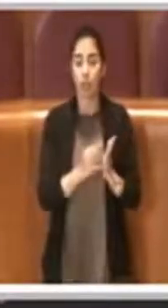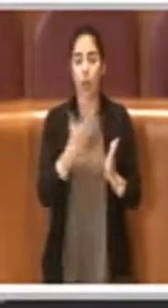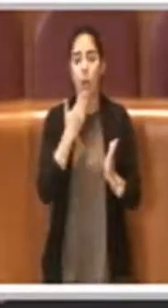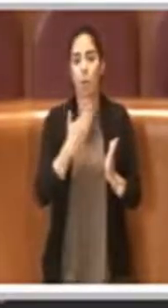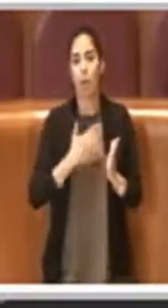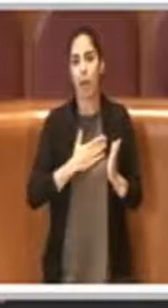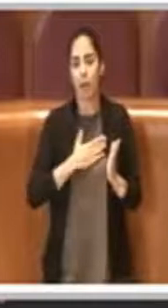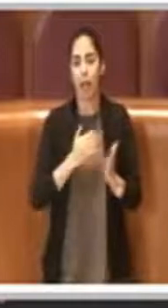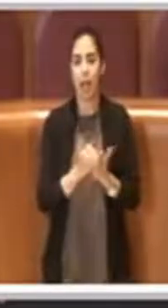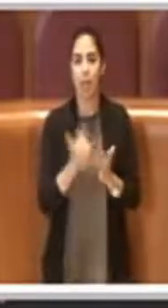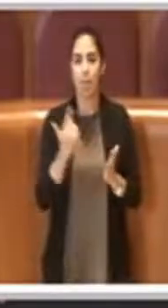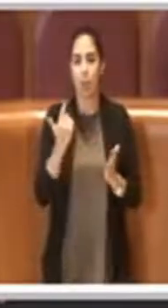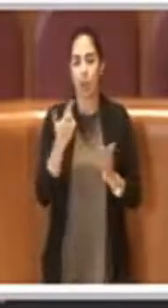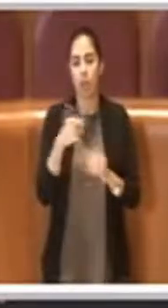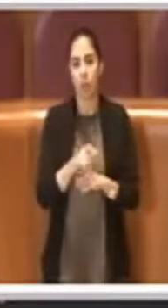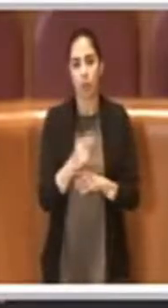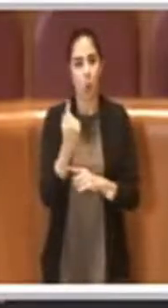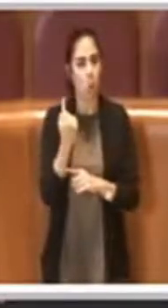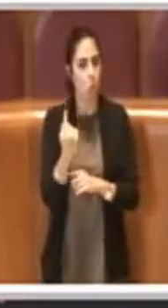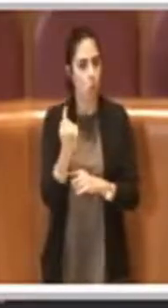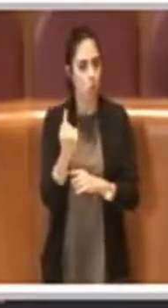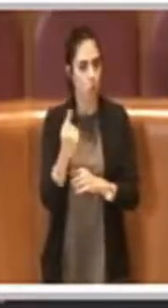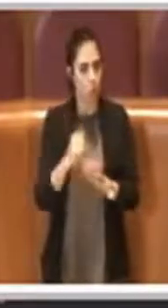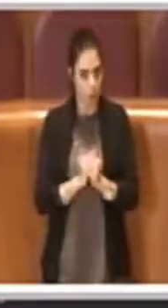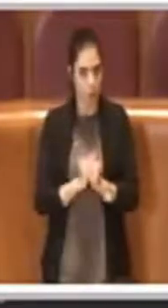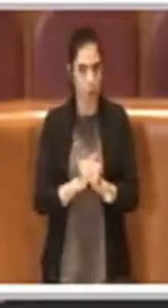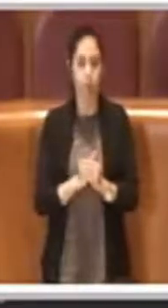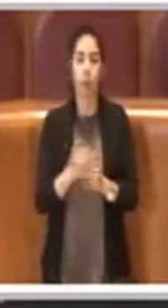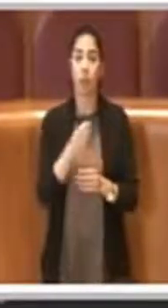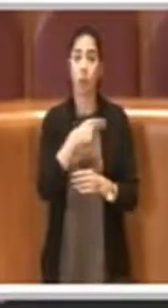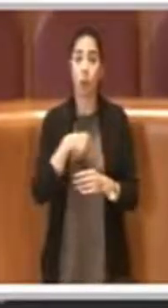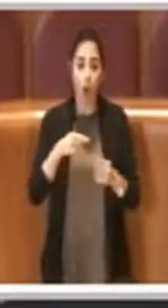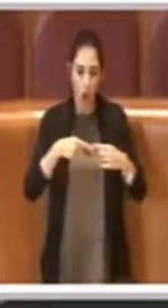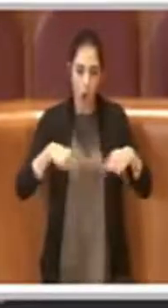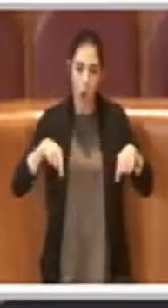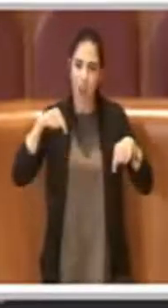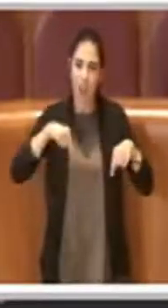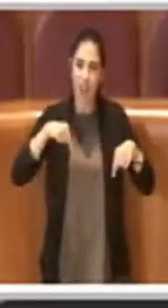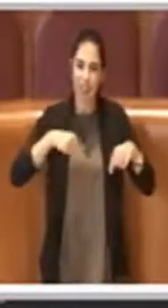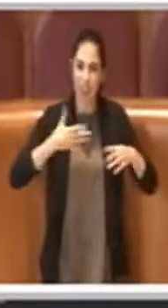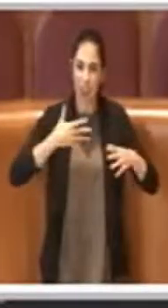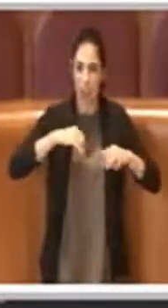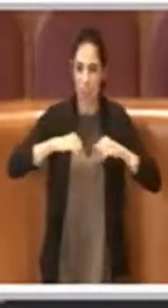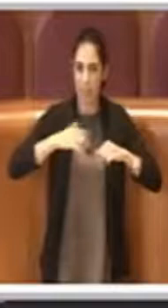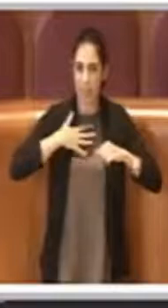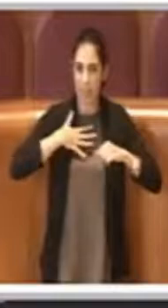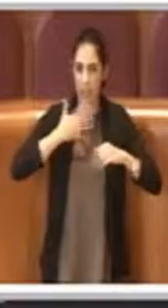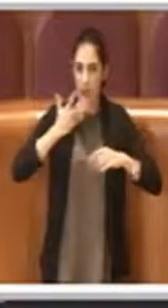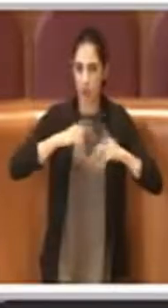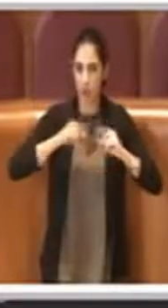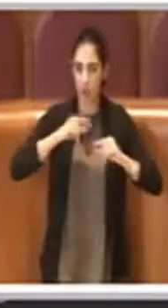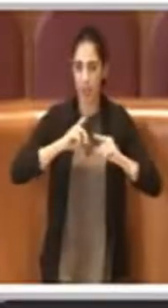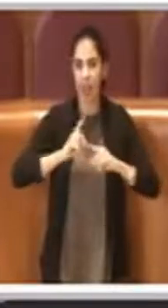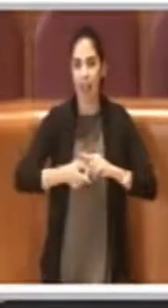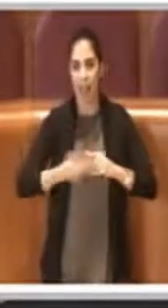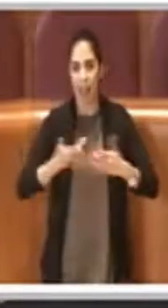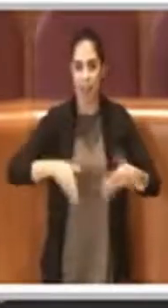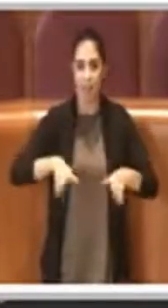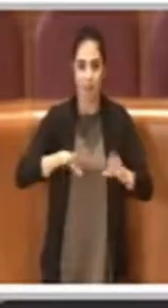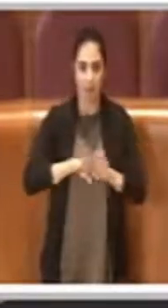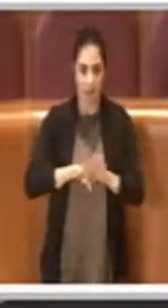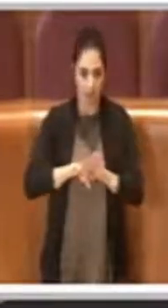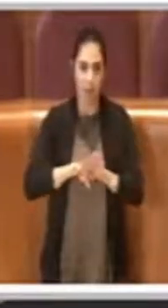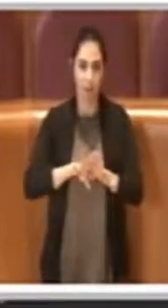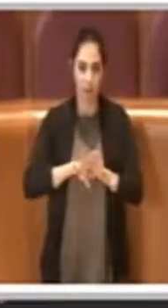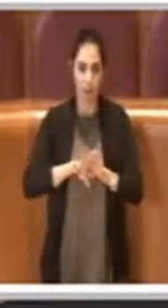importante per una ragione, perché noi siamo quasi alla fine di questa consiliatura. E il sintomo, se l'ho